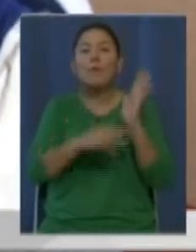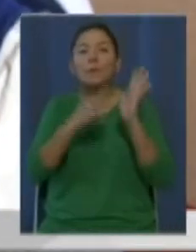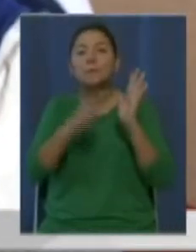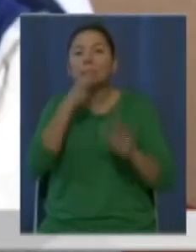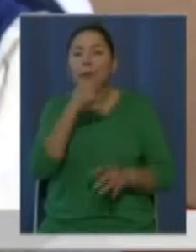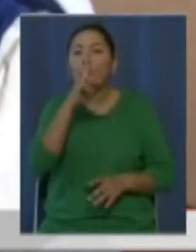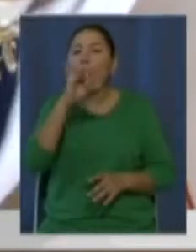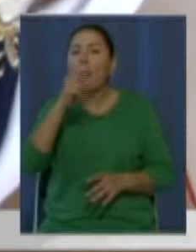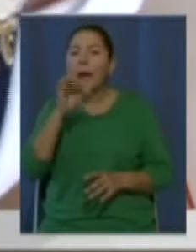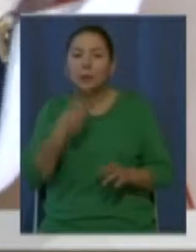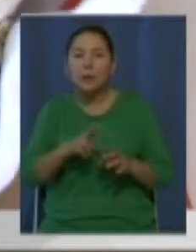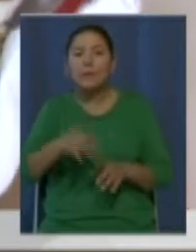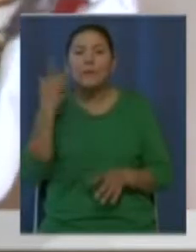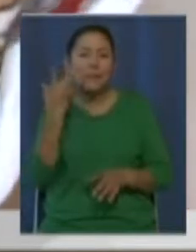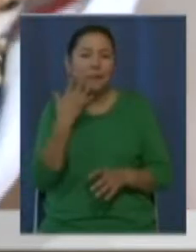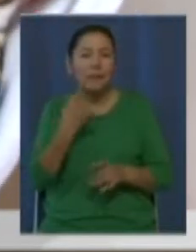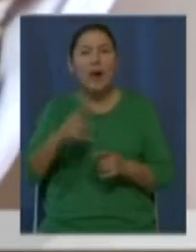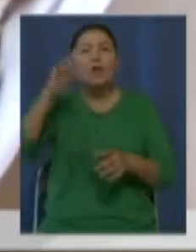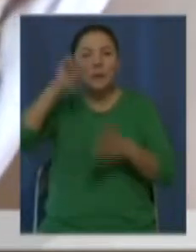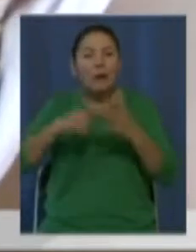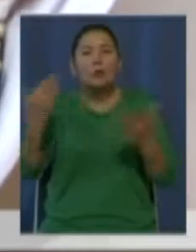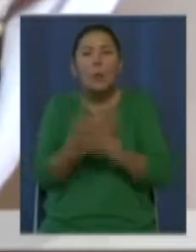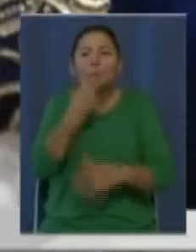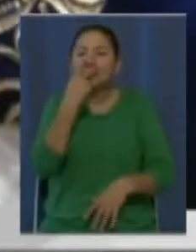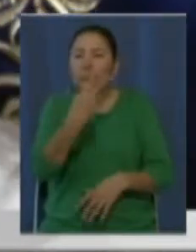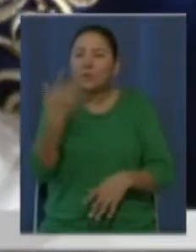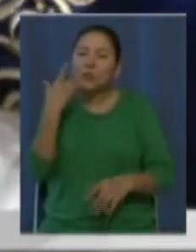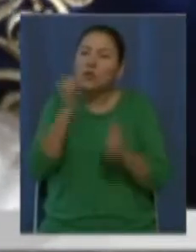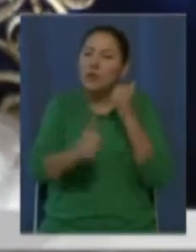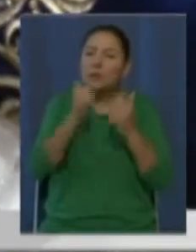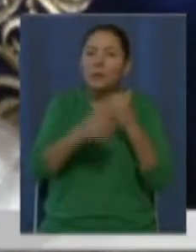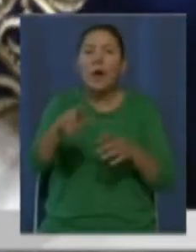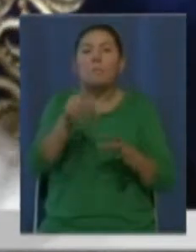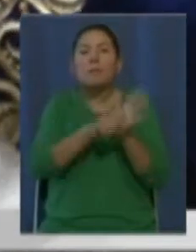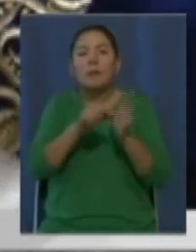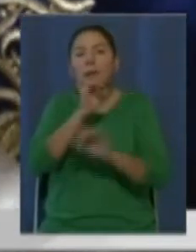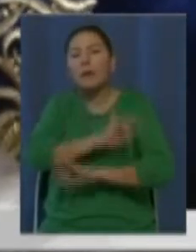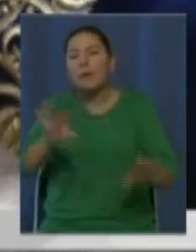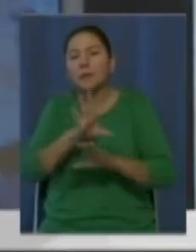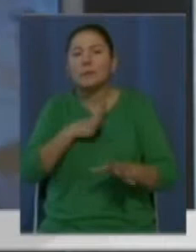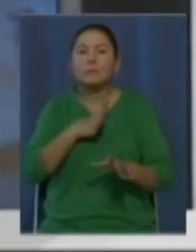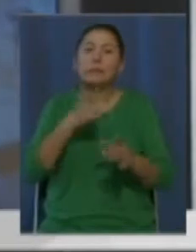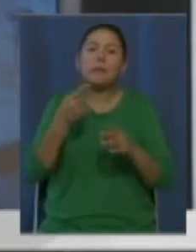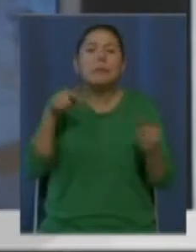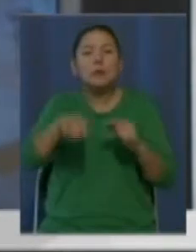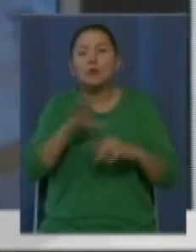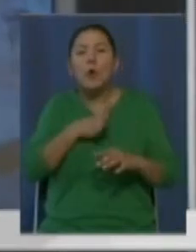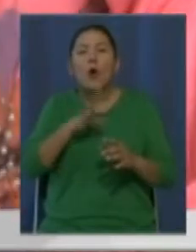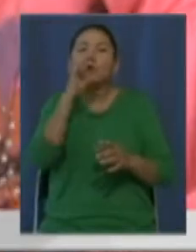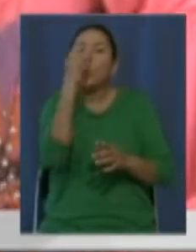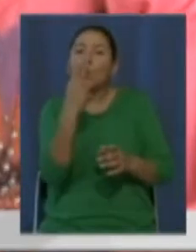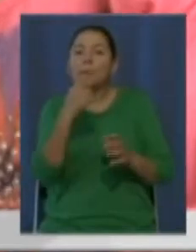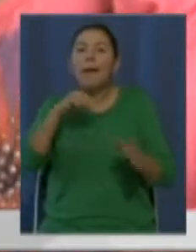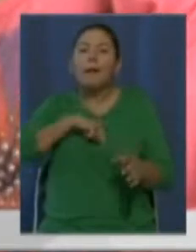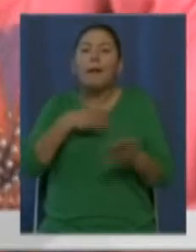екен. Сондай-ақ ашығын айтайық, керемет келін орта толсын хабарларының бірде-бір шығарылымын жібермейтіндігін айтады. Ал күн сайын жаңалықтар